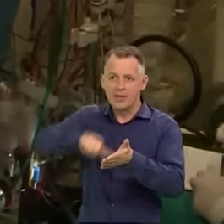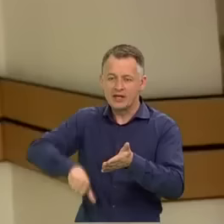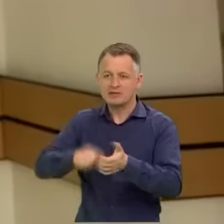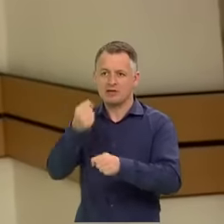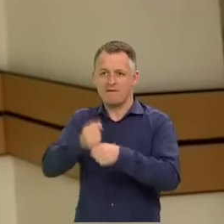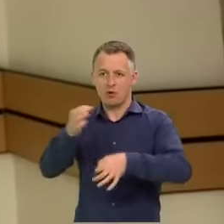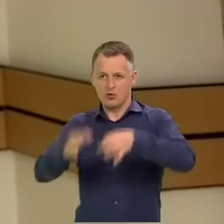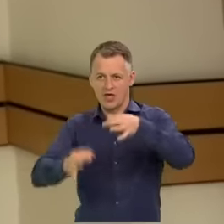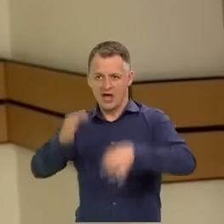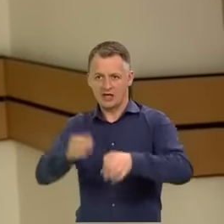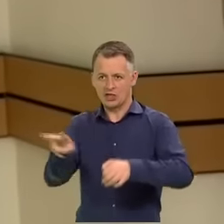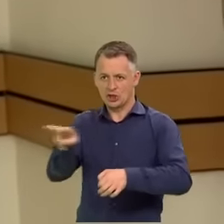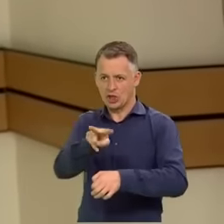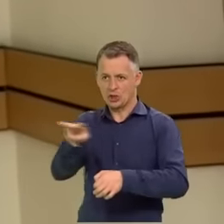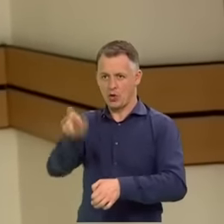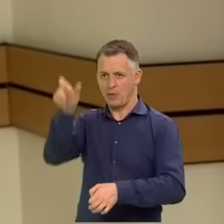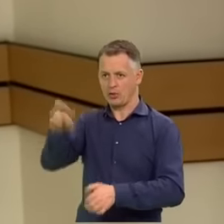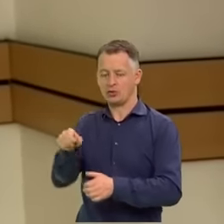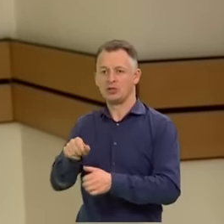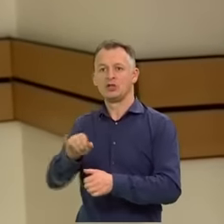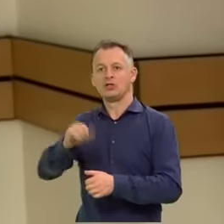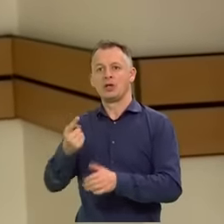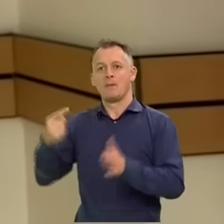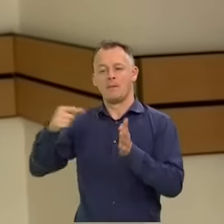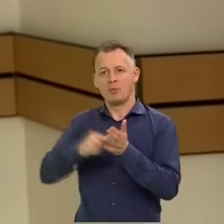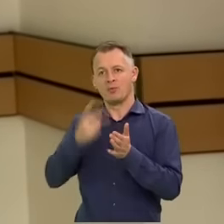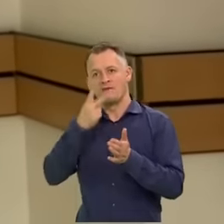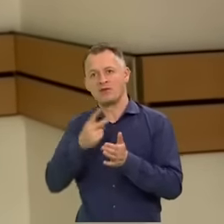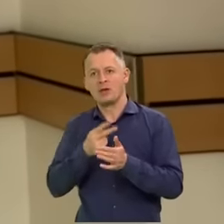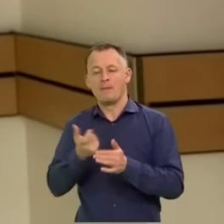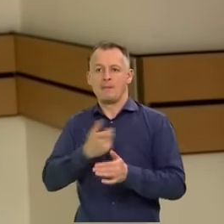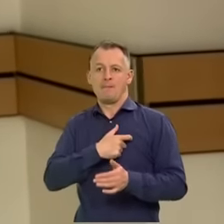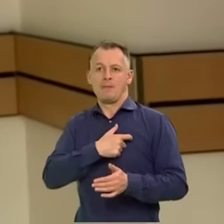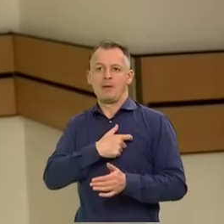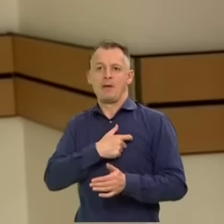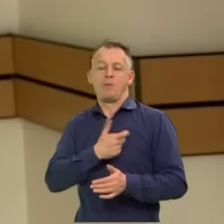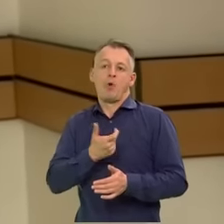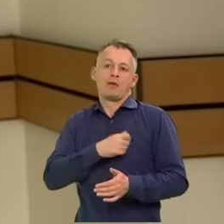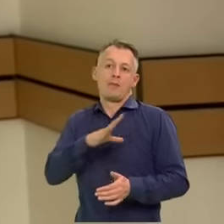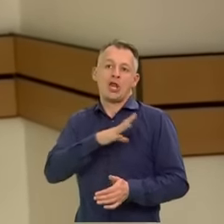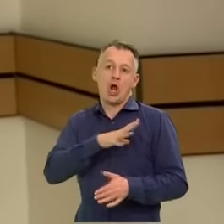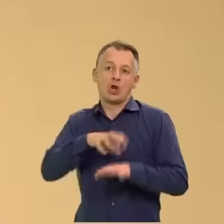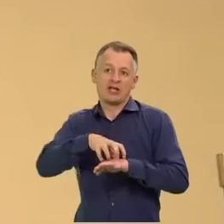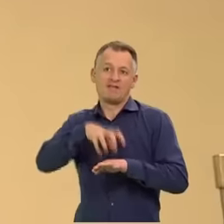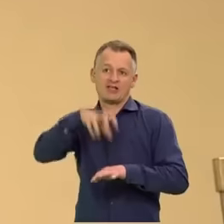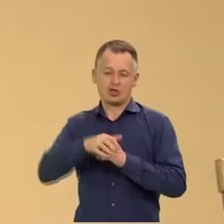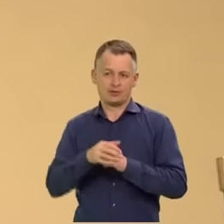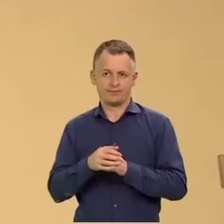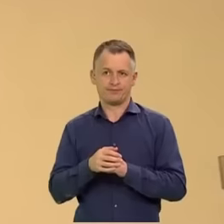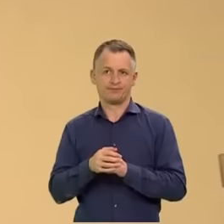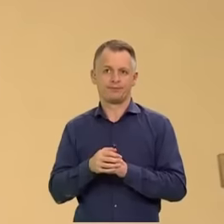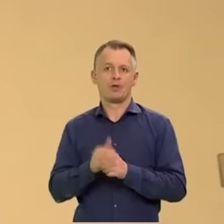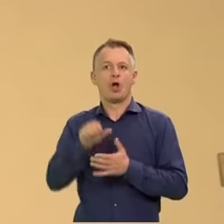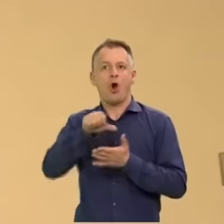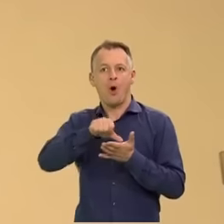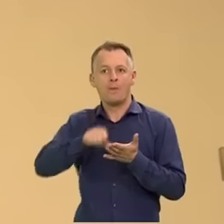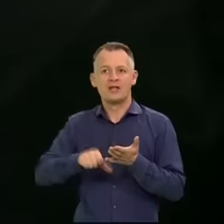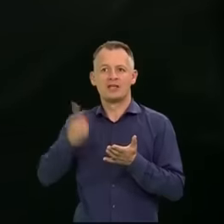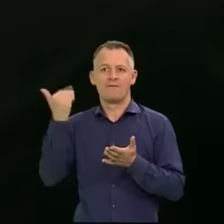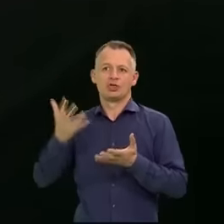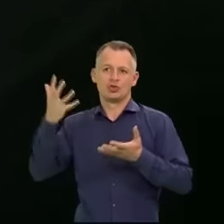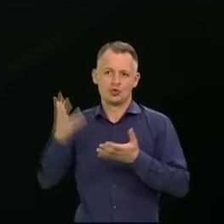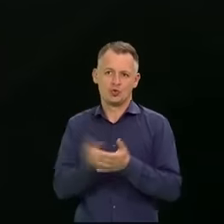amândouă pacientele și din punct de vedere al riscului infecțios și din punct de vedere al celorlalte riscuri. Operația a fost un succes, deși